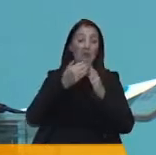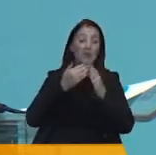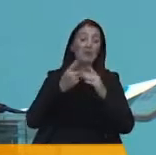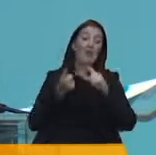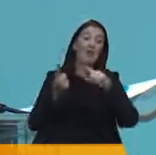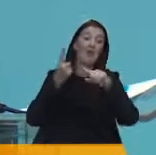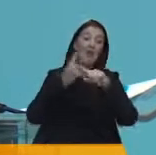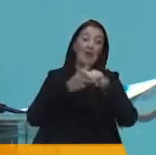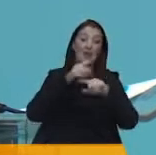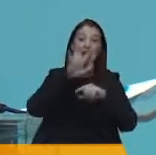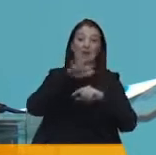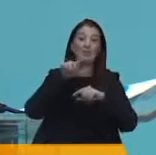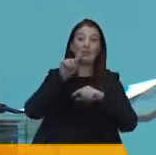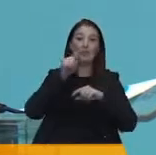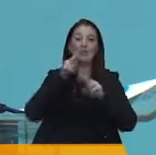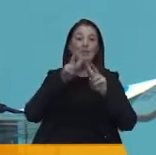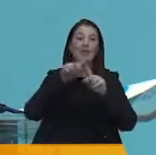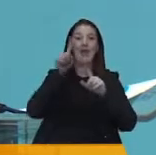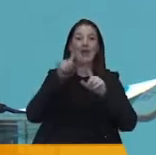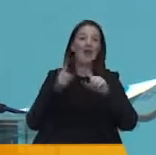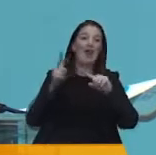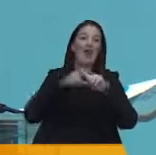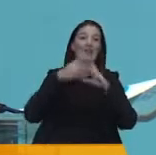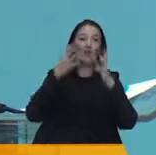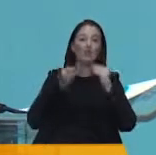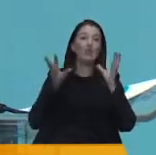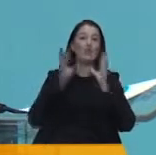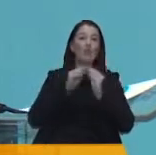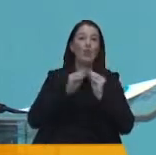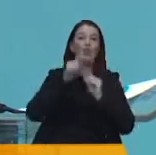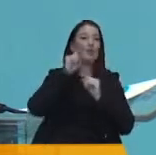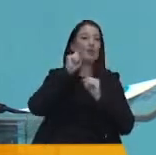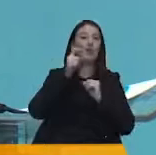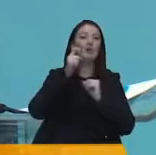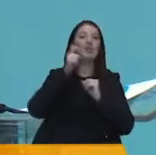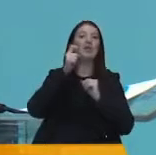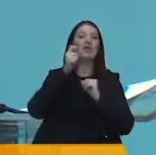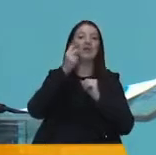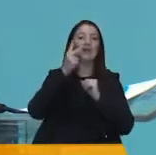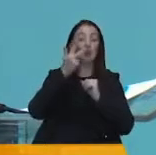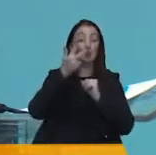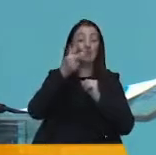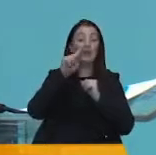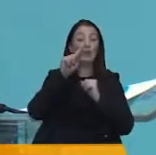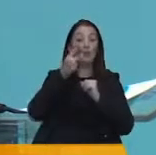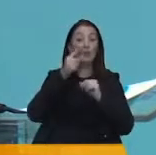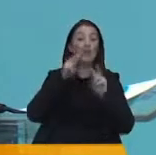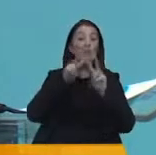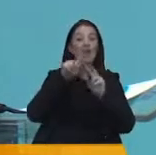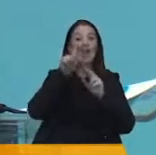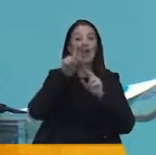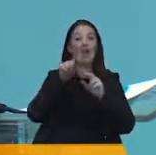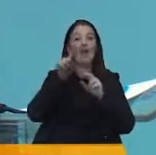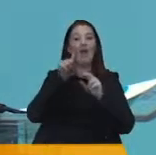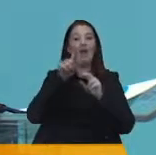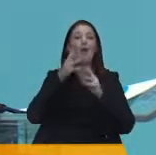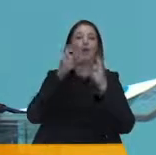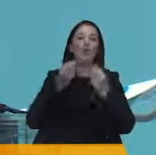55 bin metrekare olarak ilave edilecek. Ve toplam alan 93 bin metrekareye